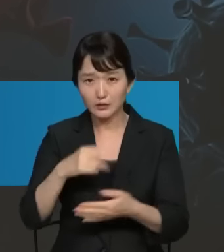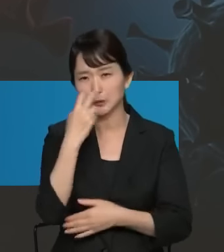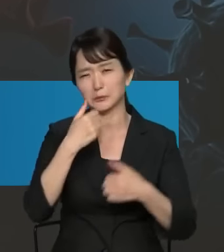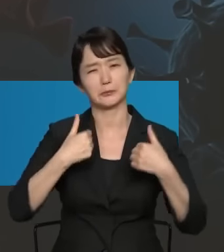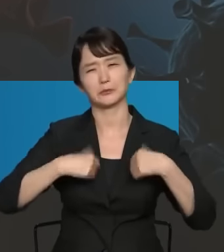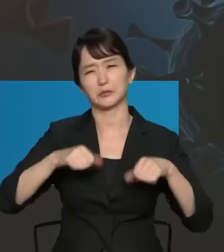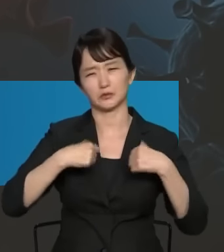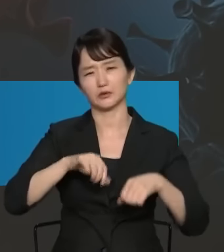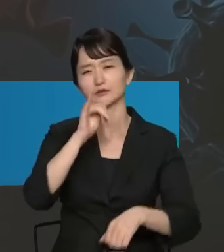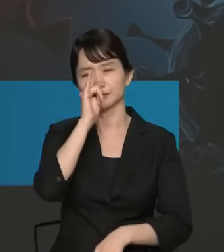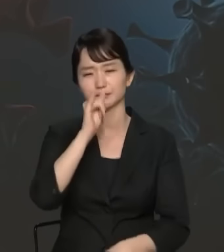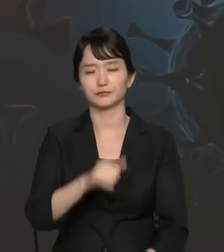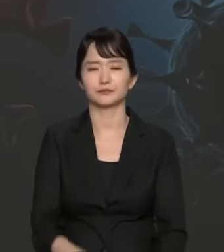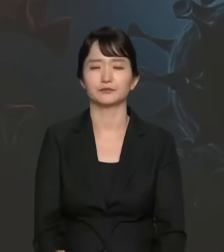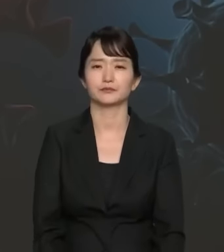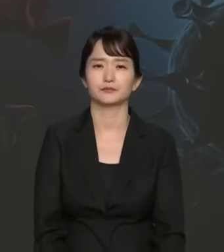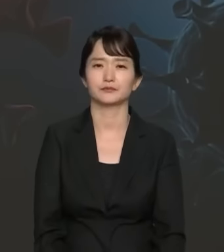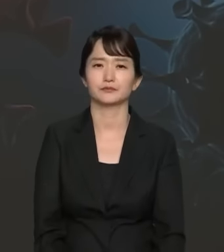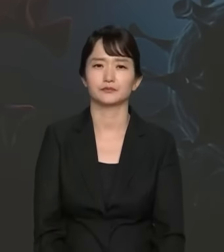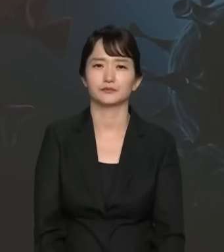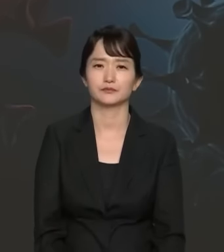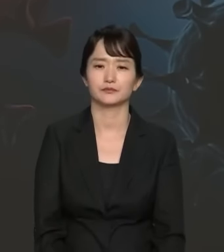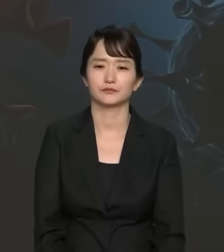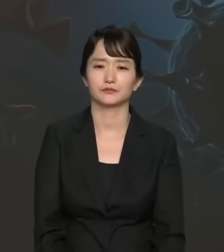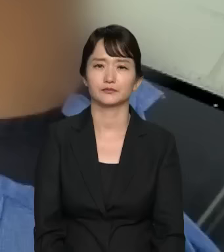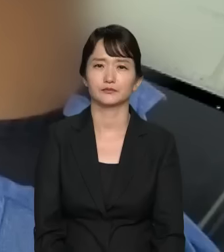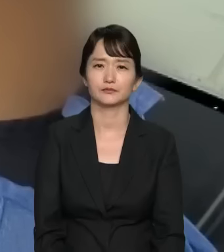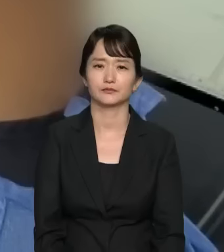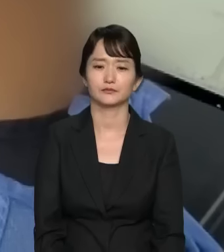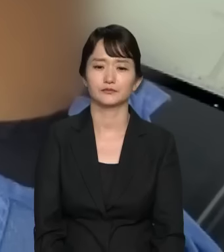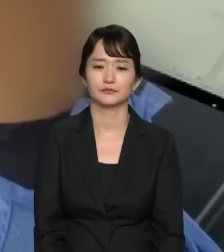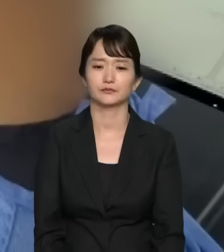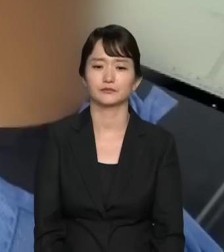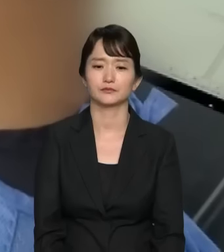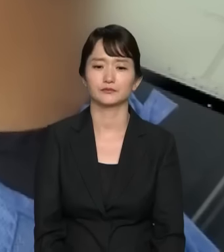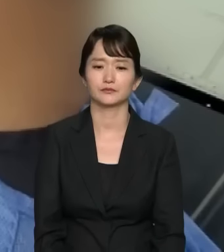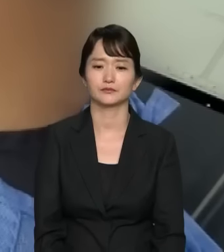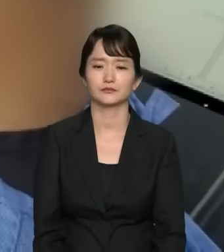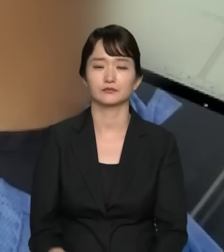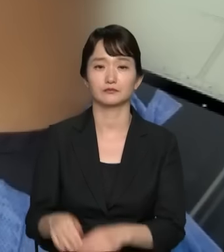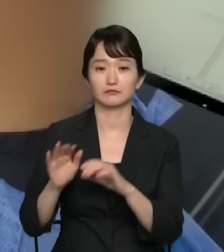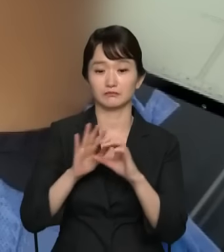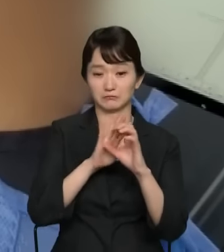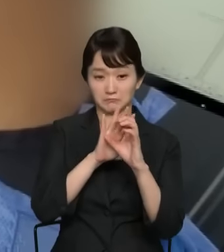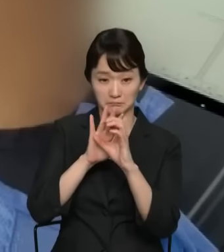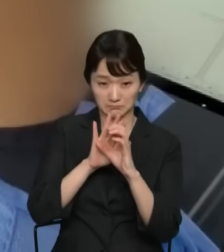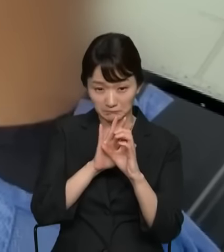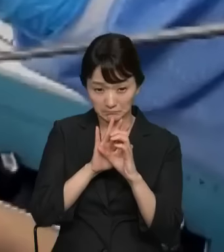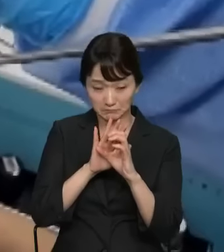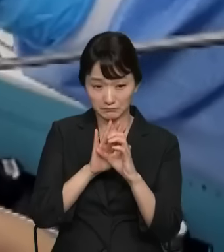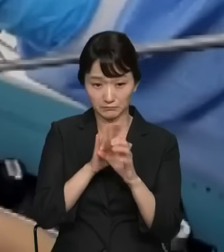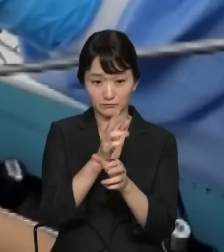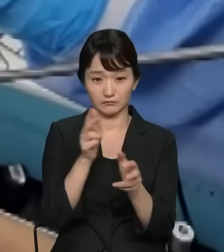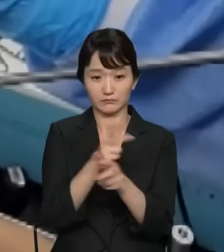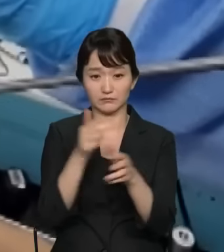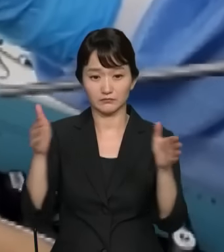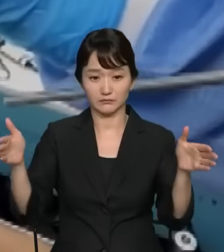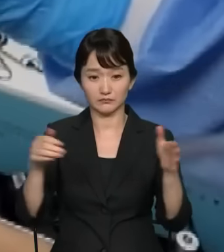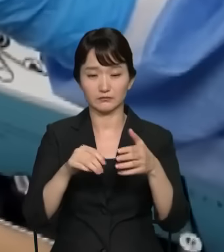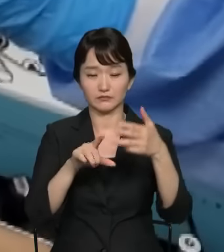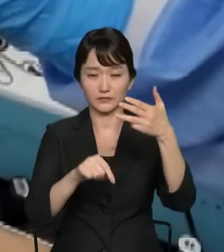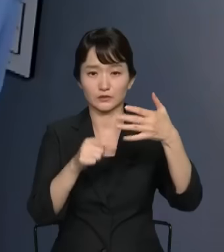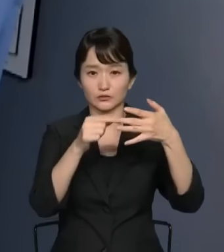포기하는 경우도 있다고 합니다 이예원 기자입니다 코로나 199 주간 2번 환자수는 8월 둘째 주